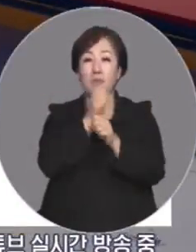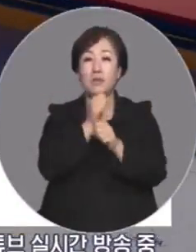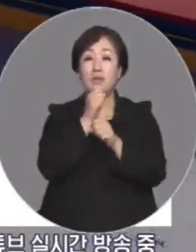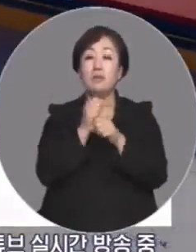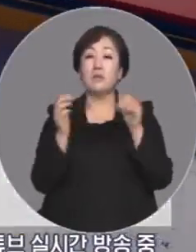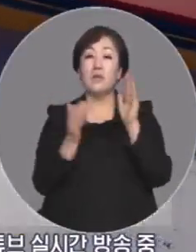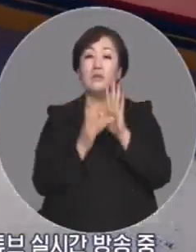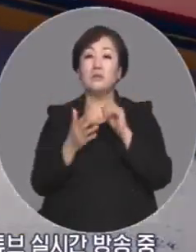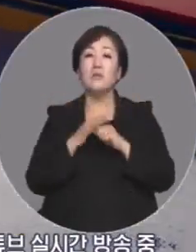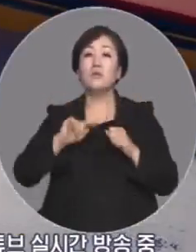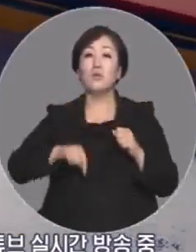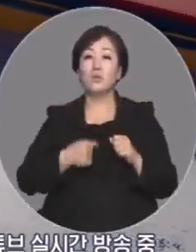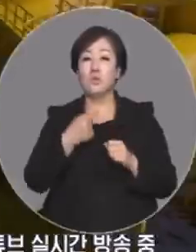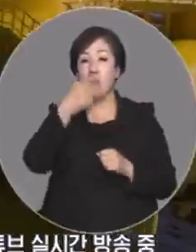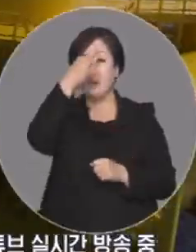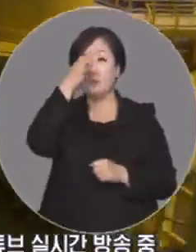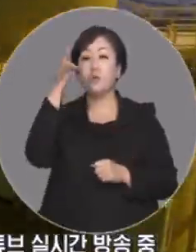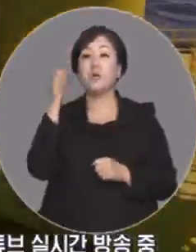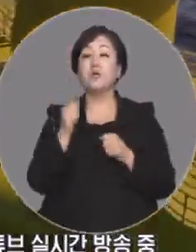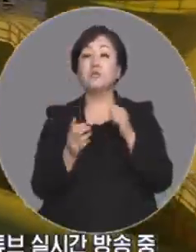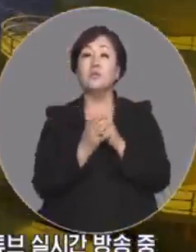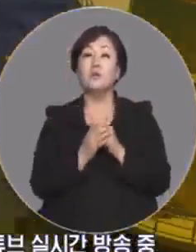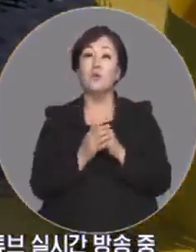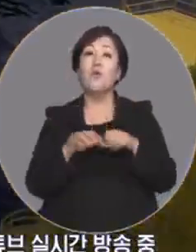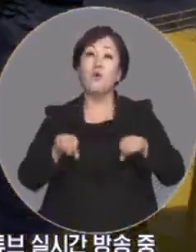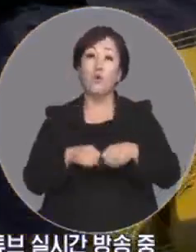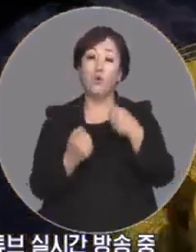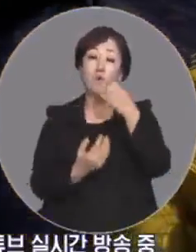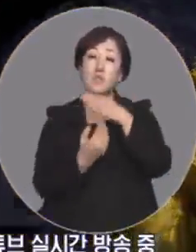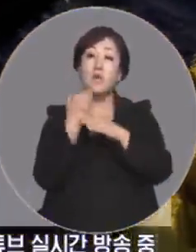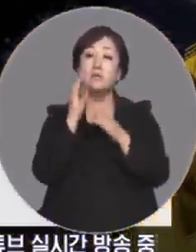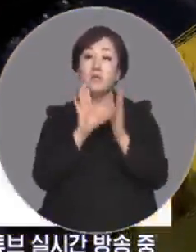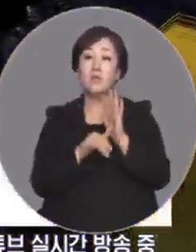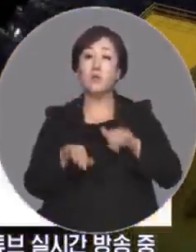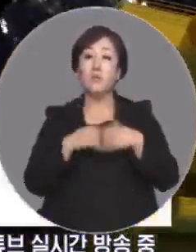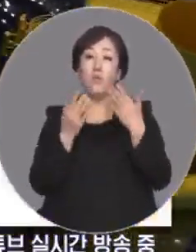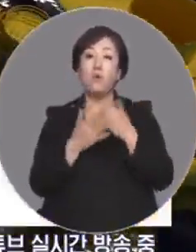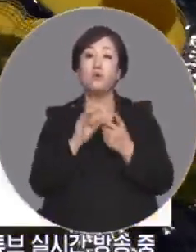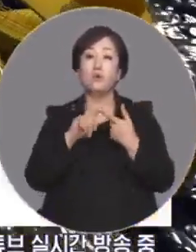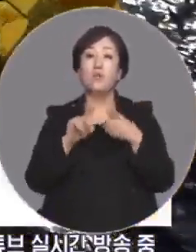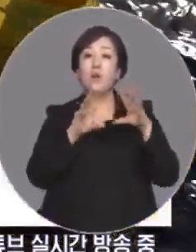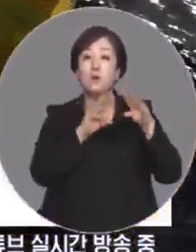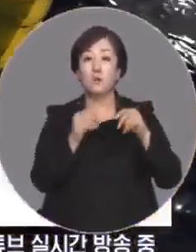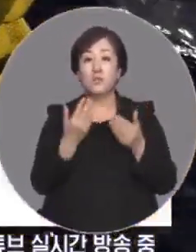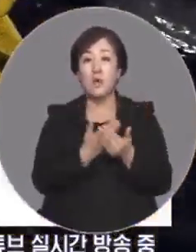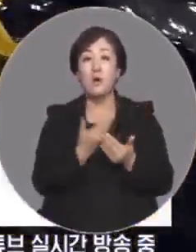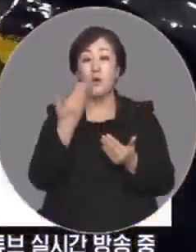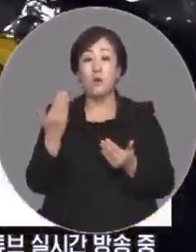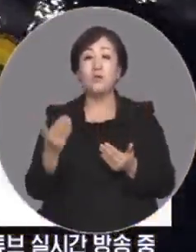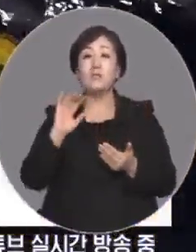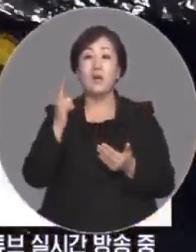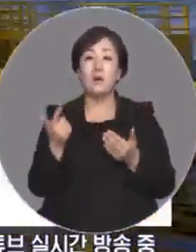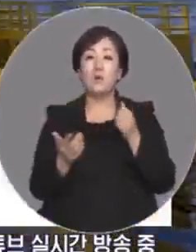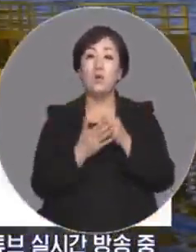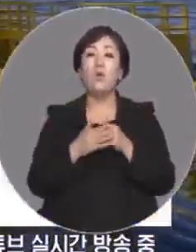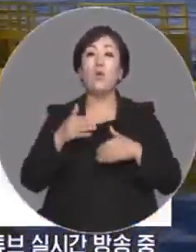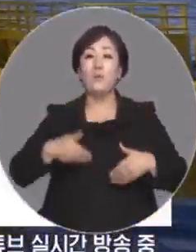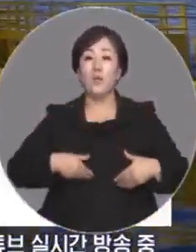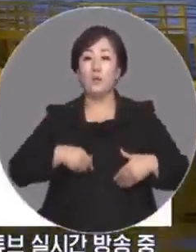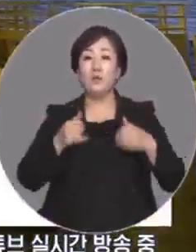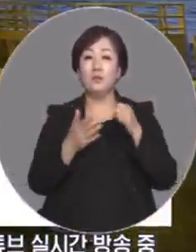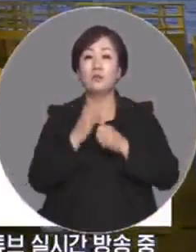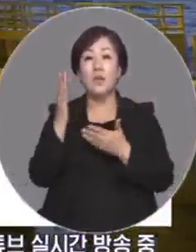독자 개발했습니다. 특히 고장 시에도 완제품을 통째로 육상으로 옮기는 대신 필요한